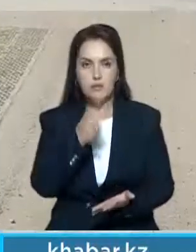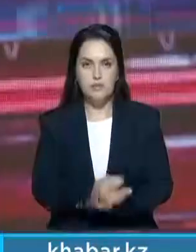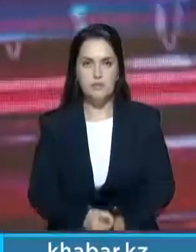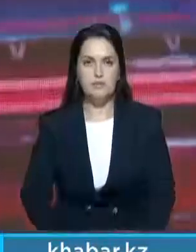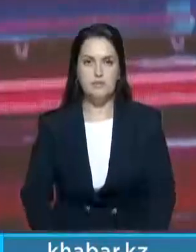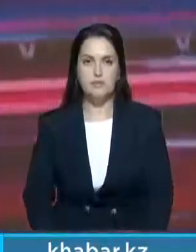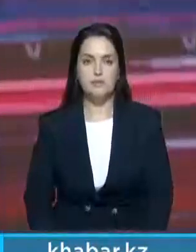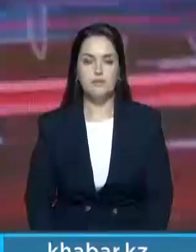подрядчиков и